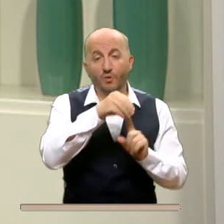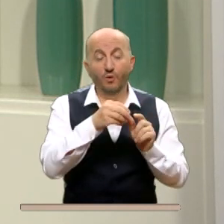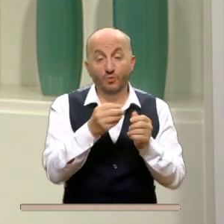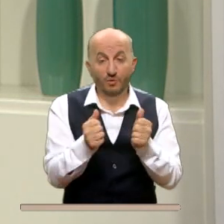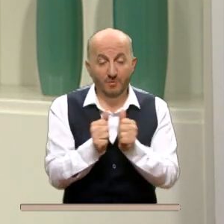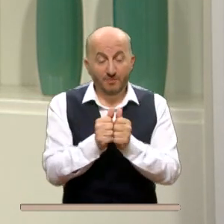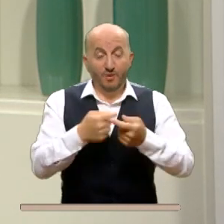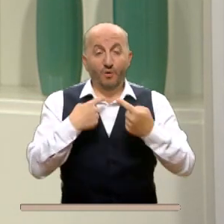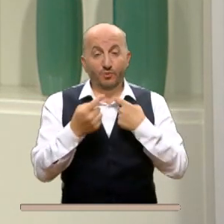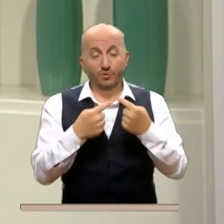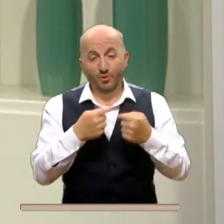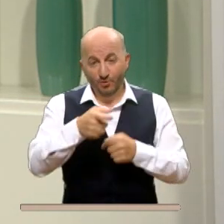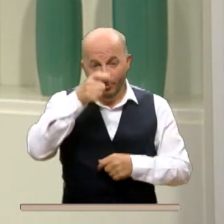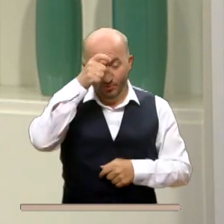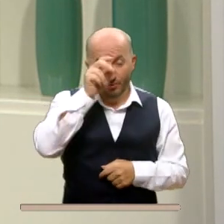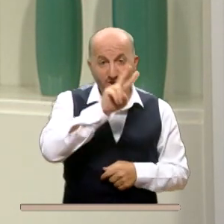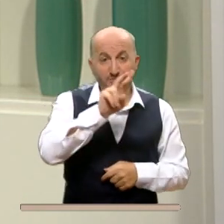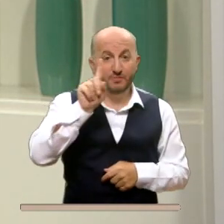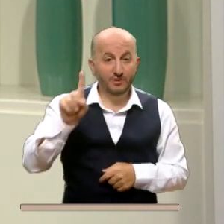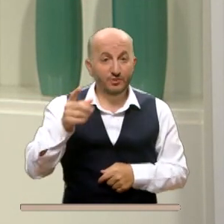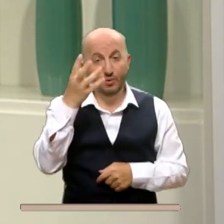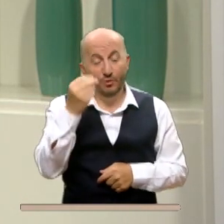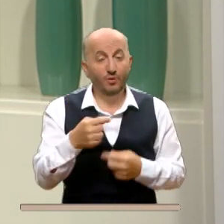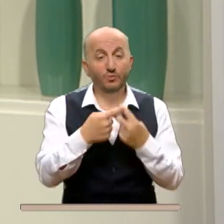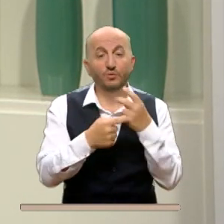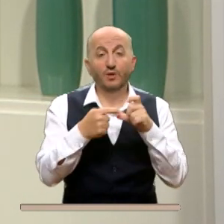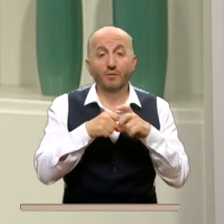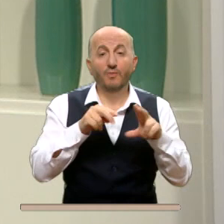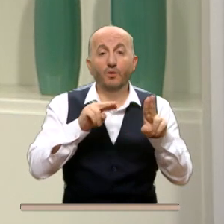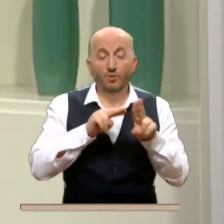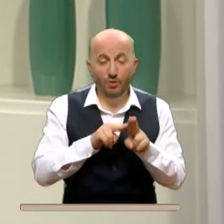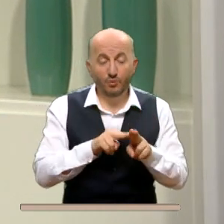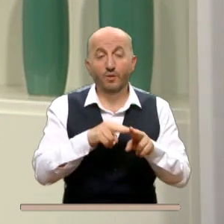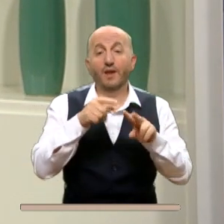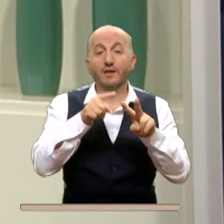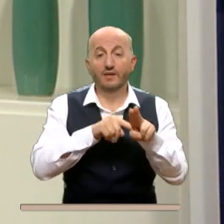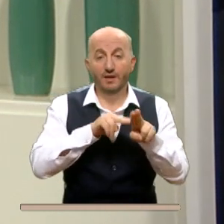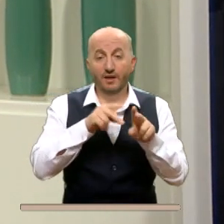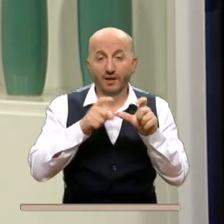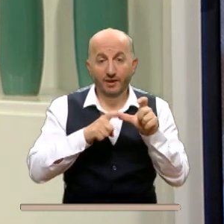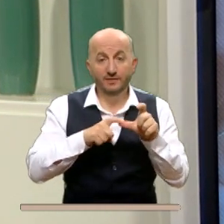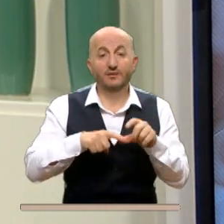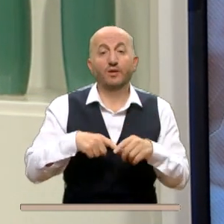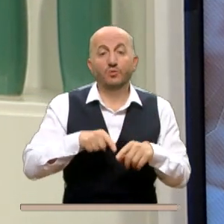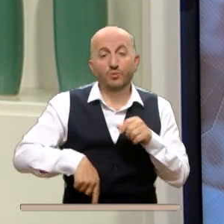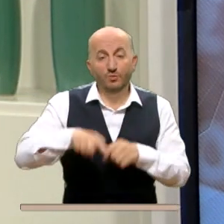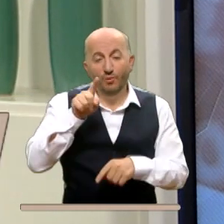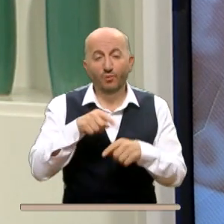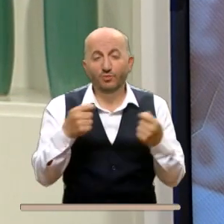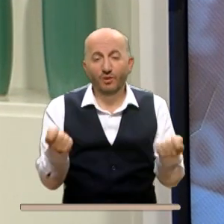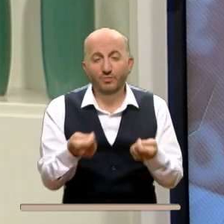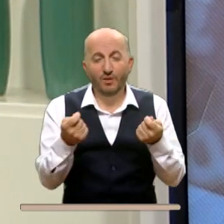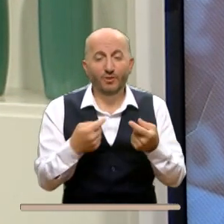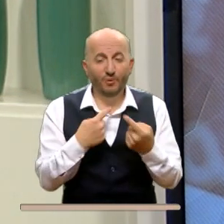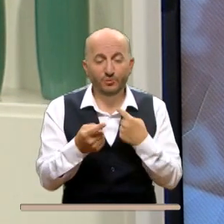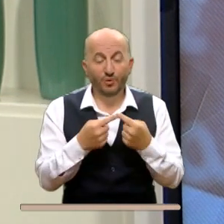alanda Türkiye 21.'si olan Yunus Emre Kök ile YKS sürecinde çalışma ve günlük rutinlerini konuşacağız. Siz de